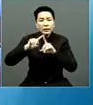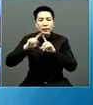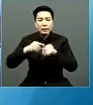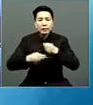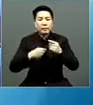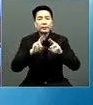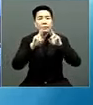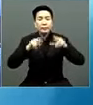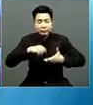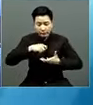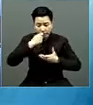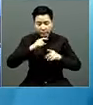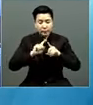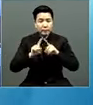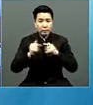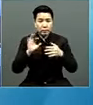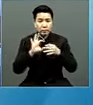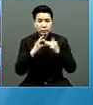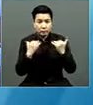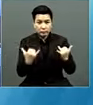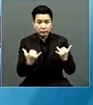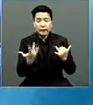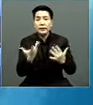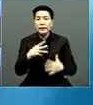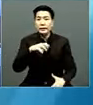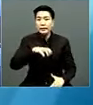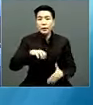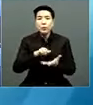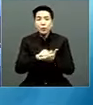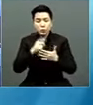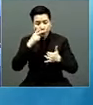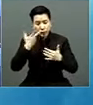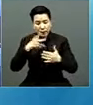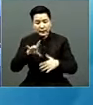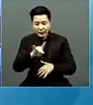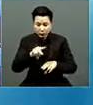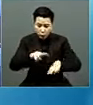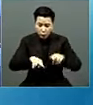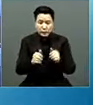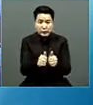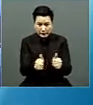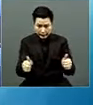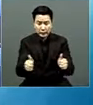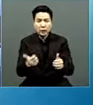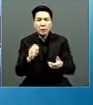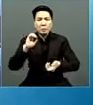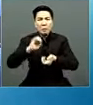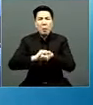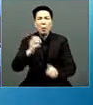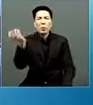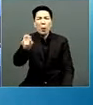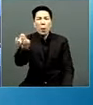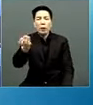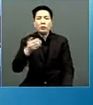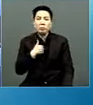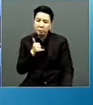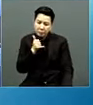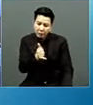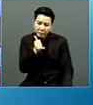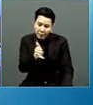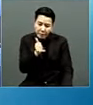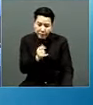ค้าร้านอาหารนะครับแล้วก็สถานบริการดูแลสัตว์นะครับส่วนที่ให้ความร่วมมือน้อยต้องเข้าไปตรวจบ่อยหน่อย